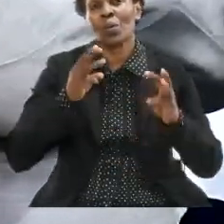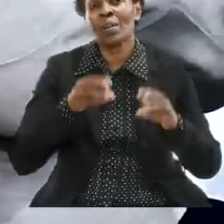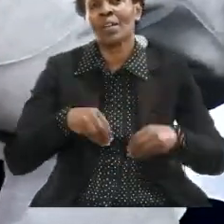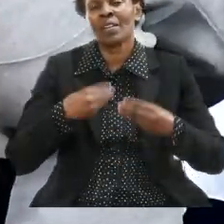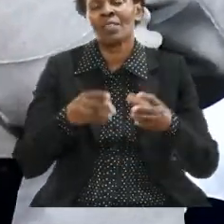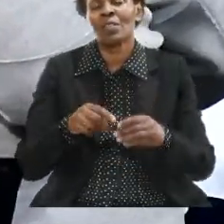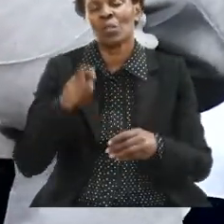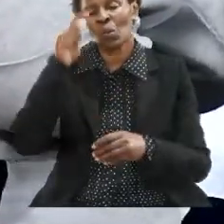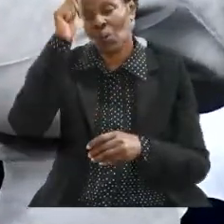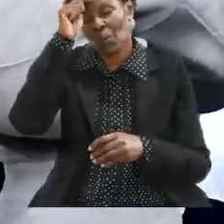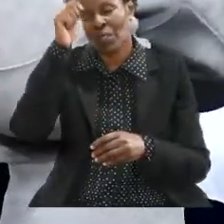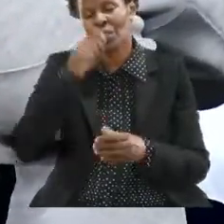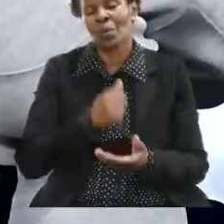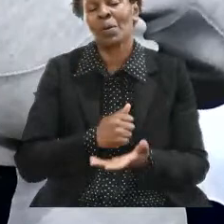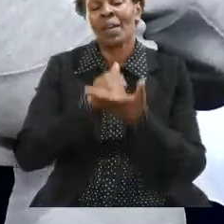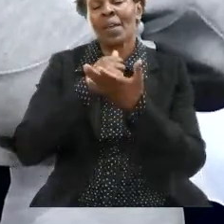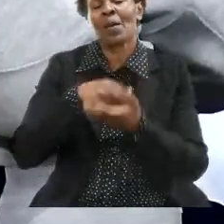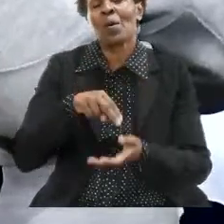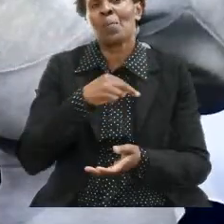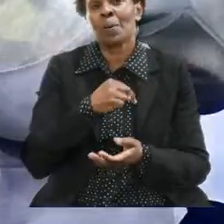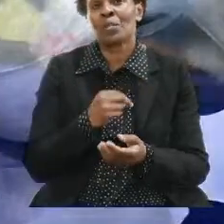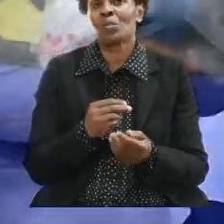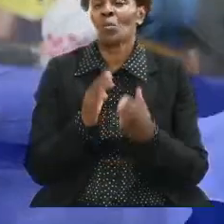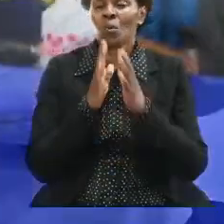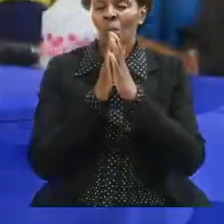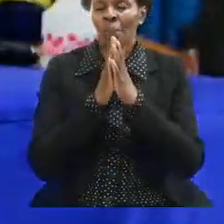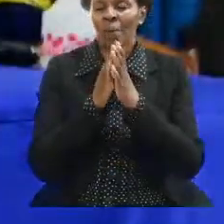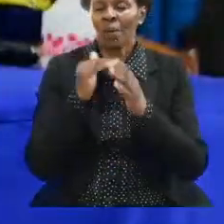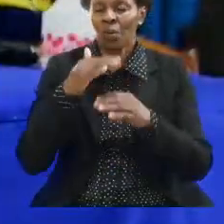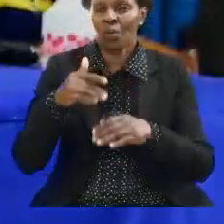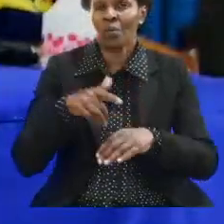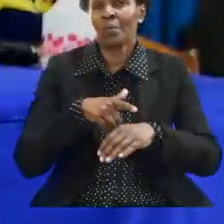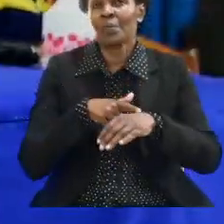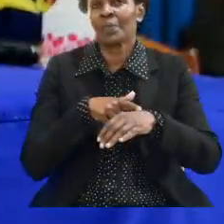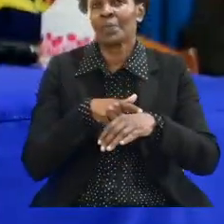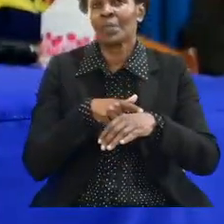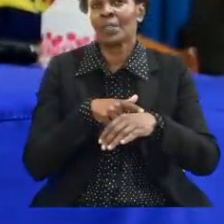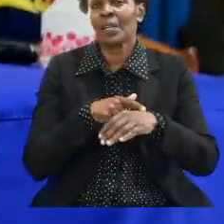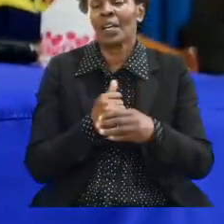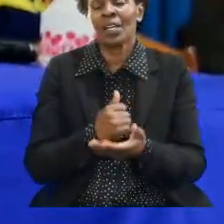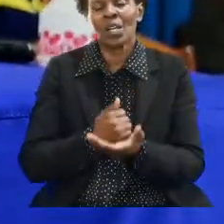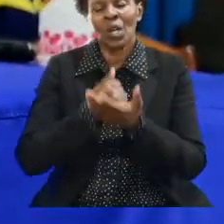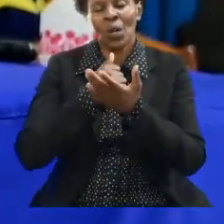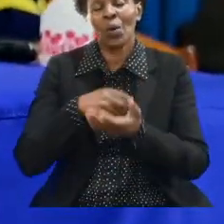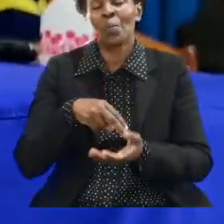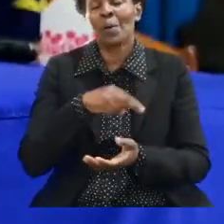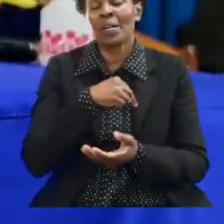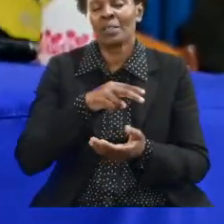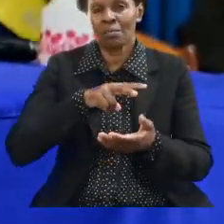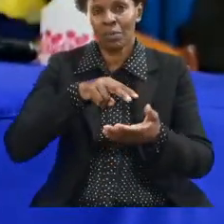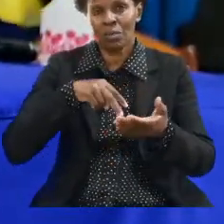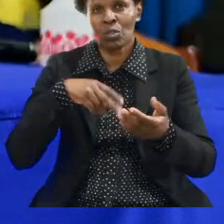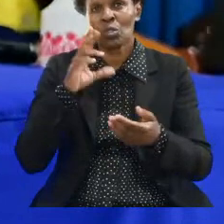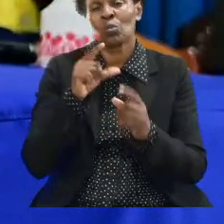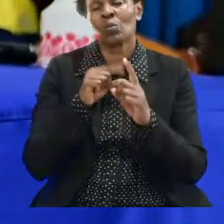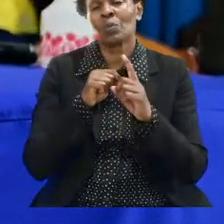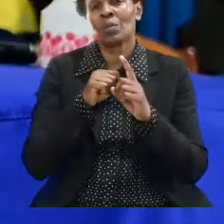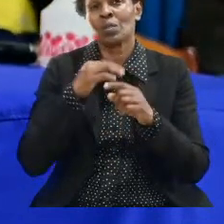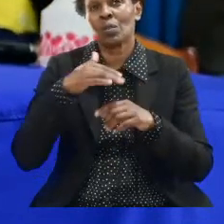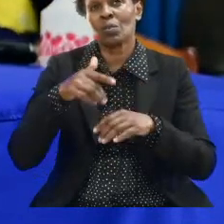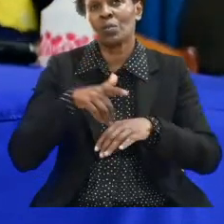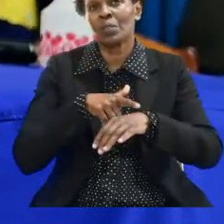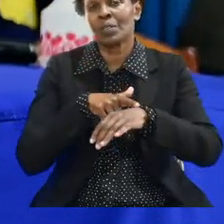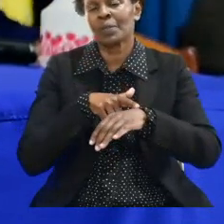ugi tuteithie kuhoyaga kaingi ma na ututeithie guthomaga kiugo giaku o muthenya